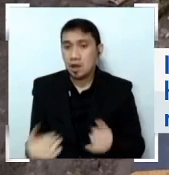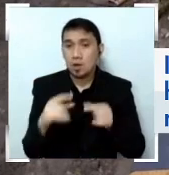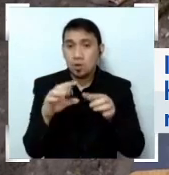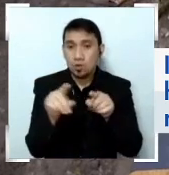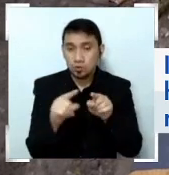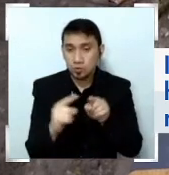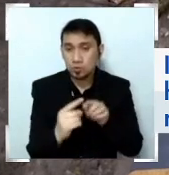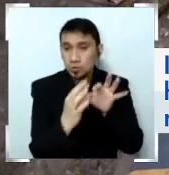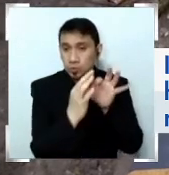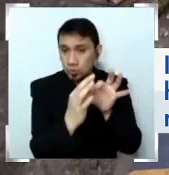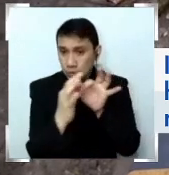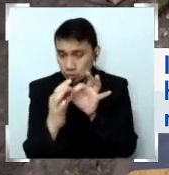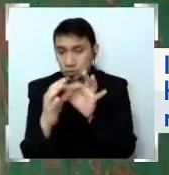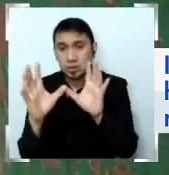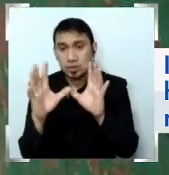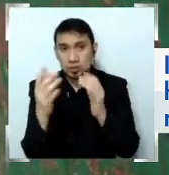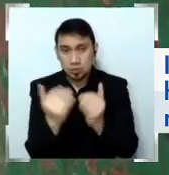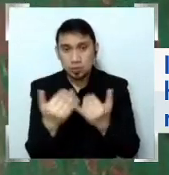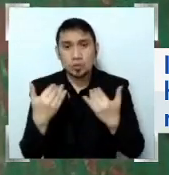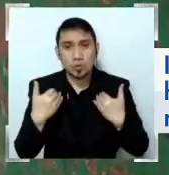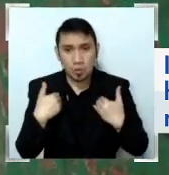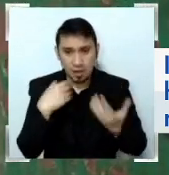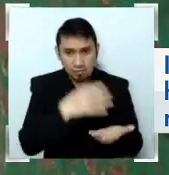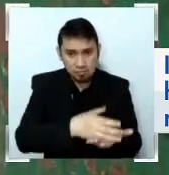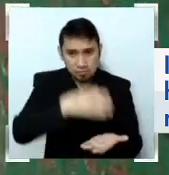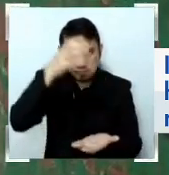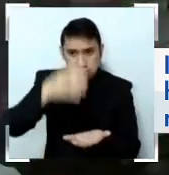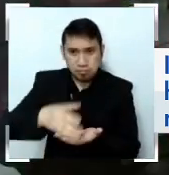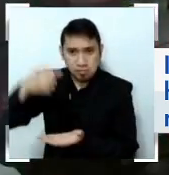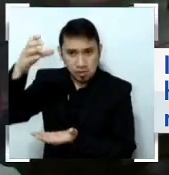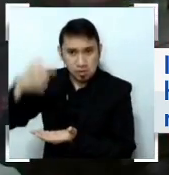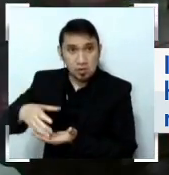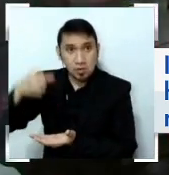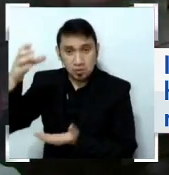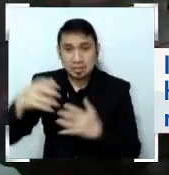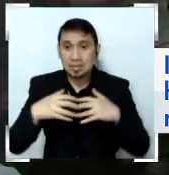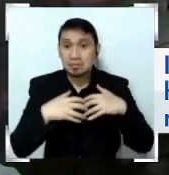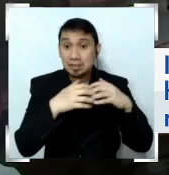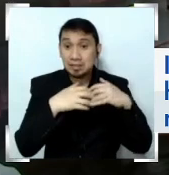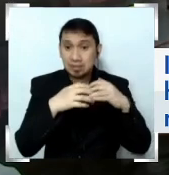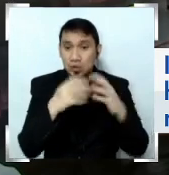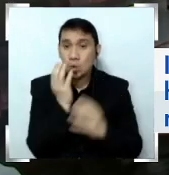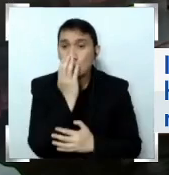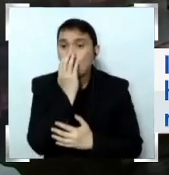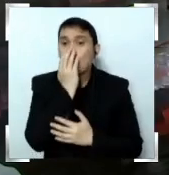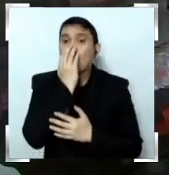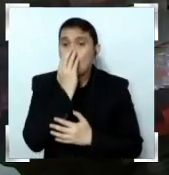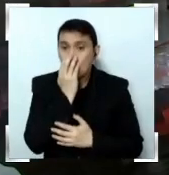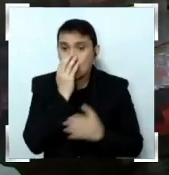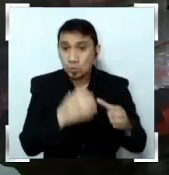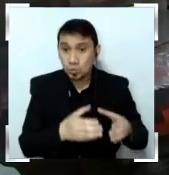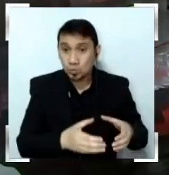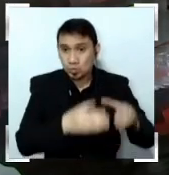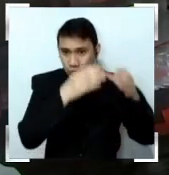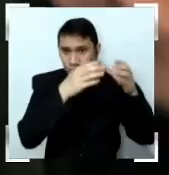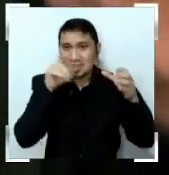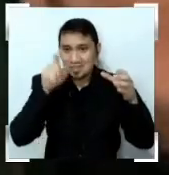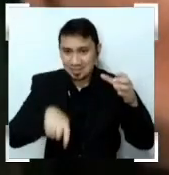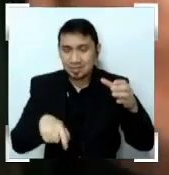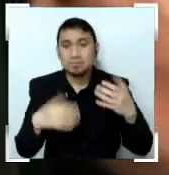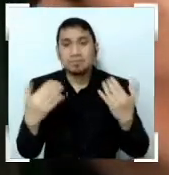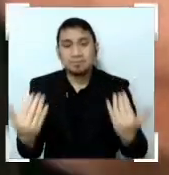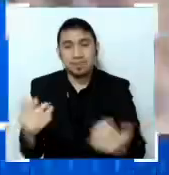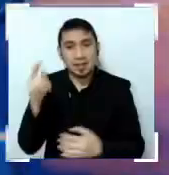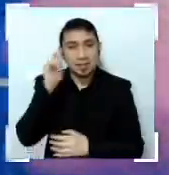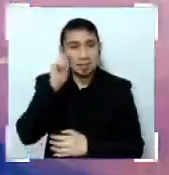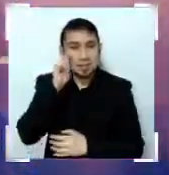para tiyaking madodoble ang 72,000 per day production ng oxygen tank sa bansa. Ako si Tina Panganiban